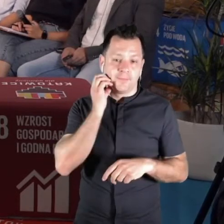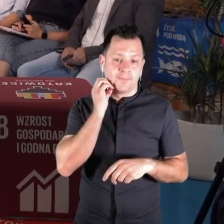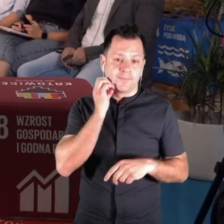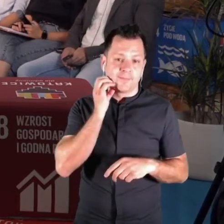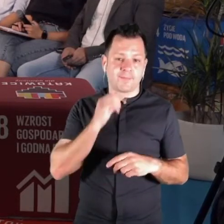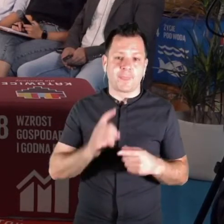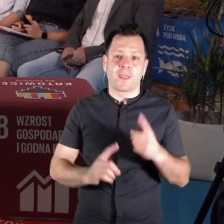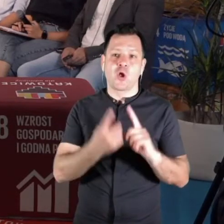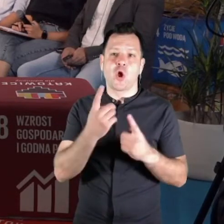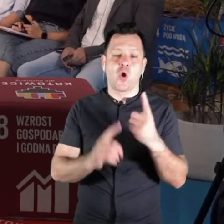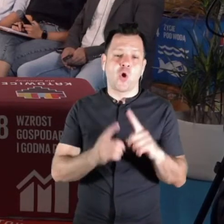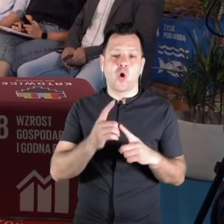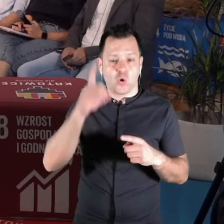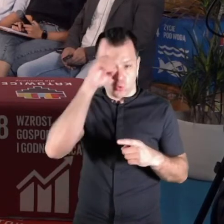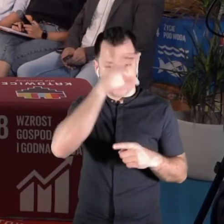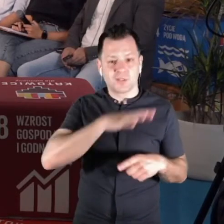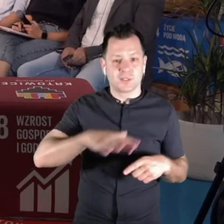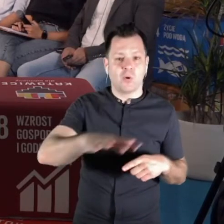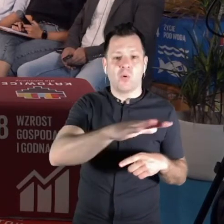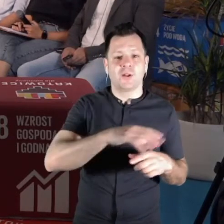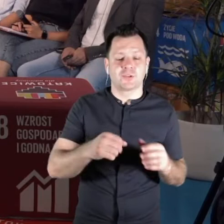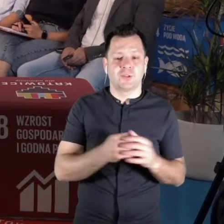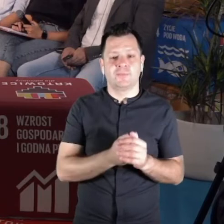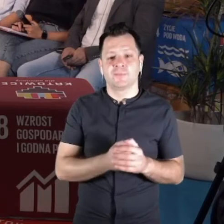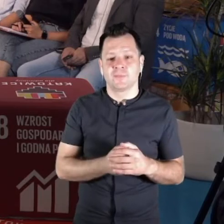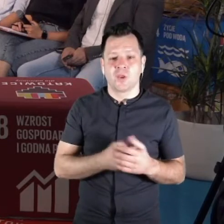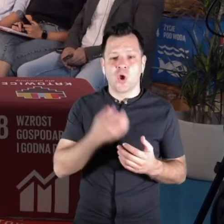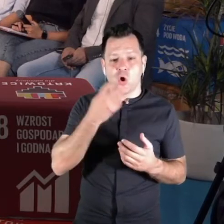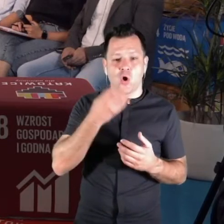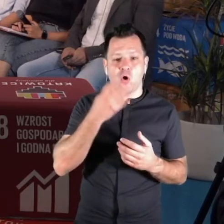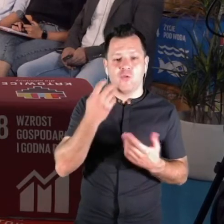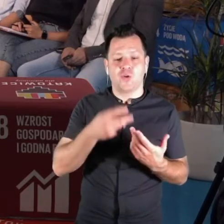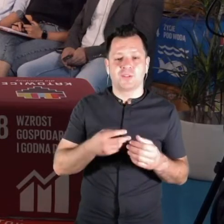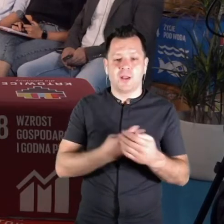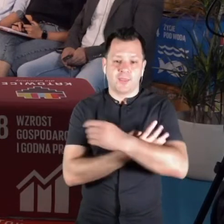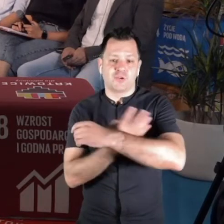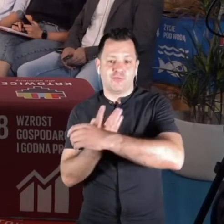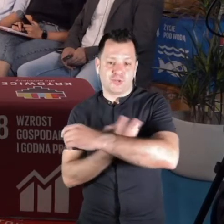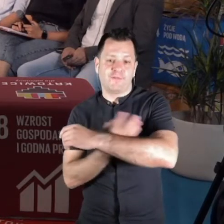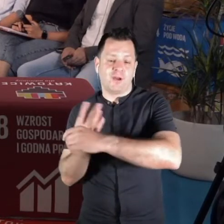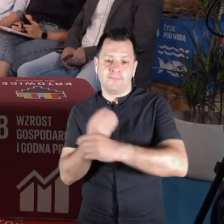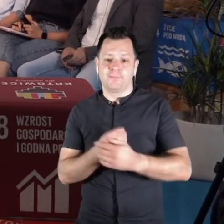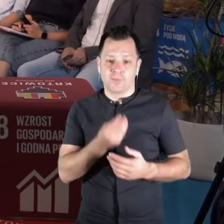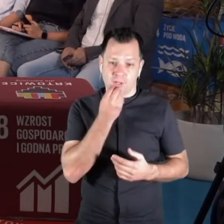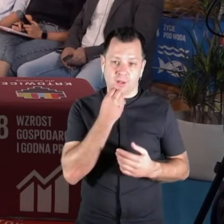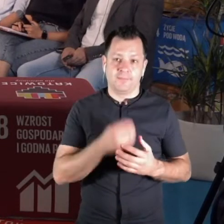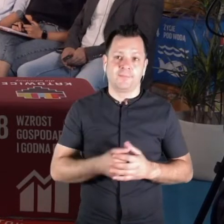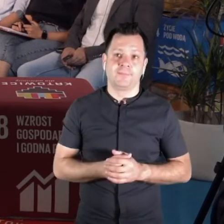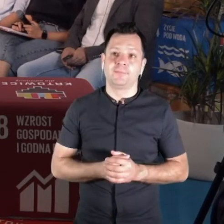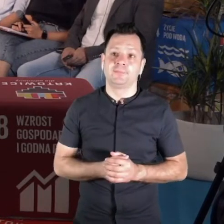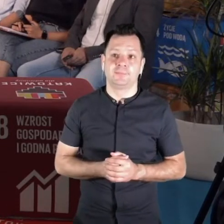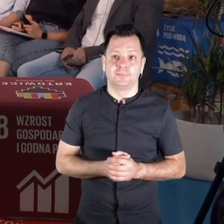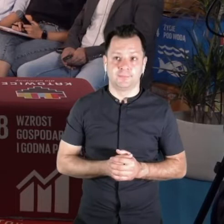na ogród społeczny, ogród owocowo-warzywny. Pomysł tutaj szkoła,